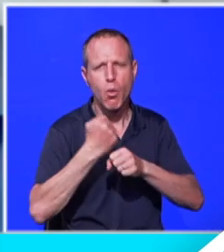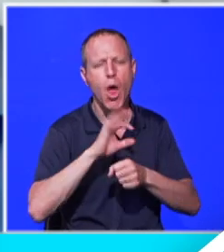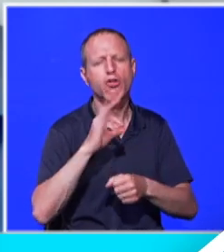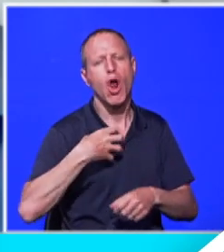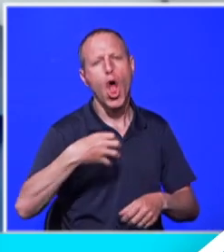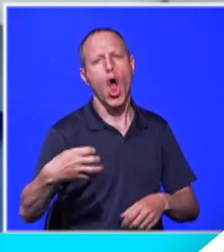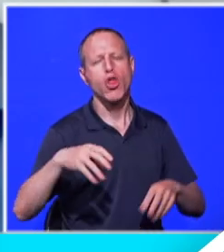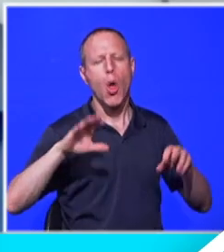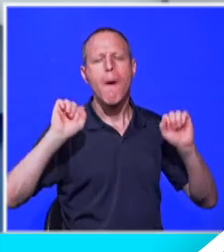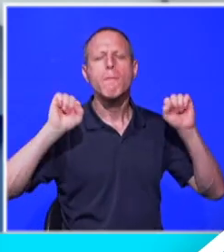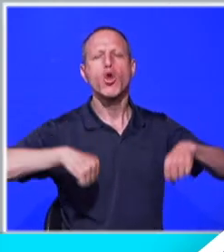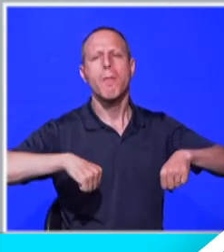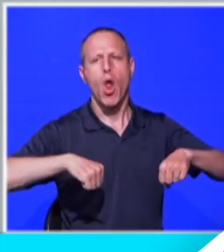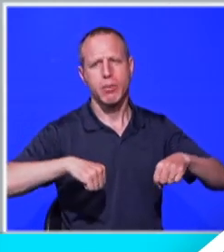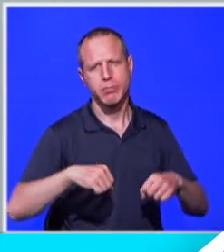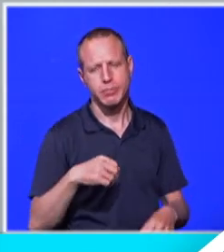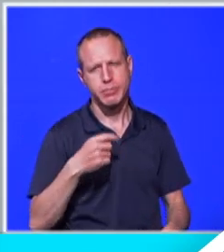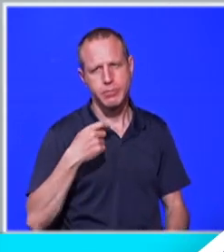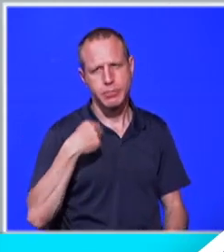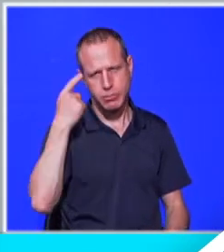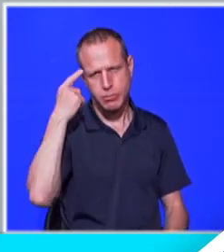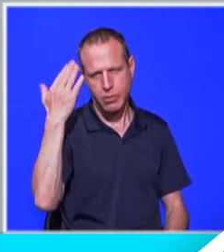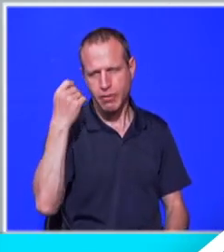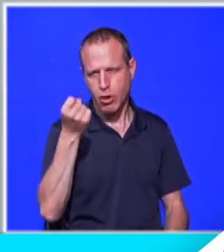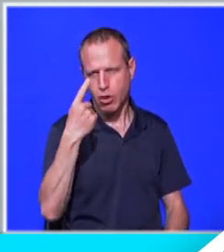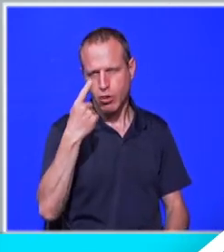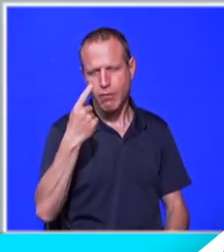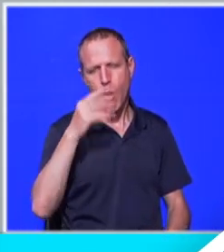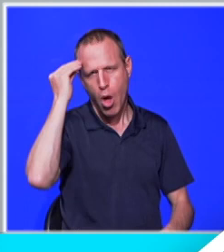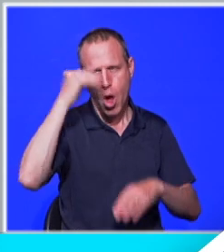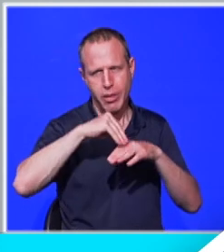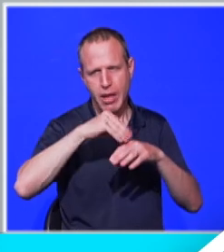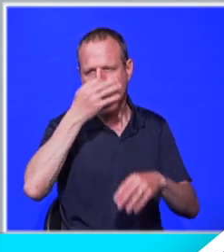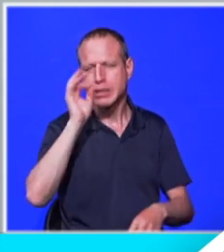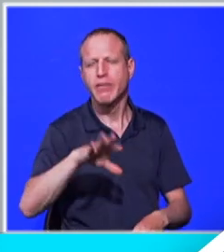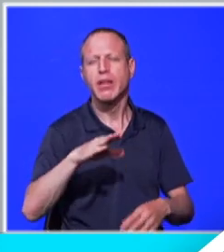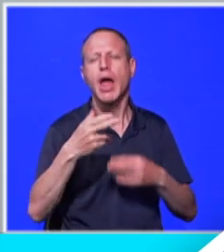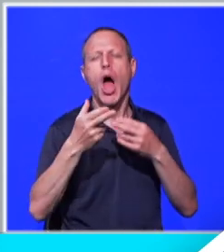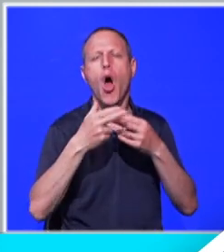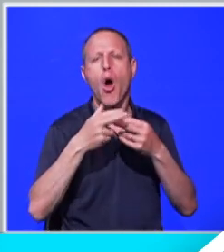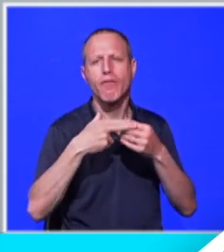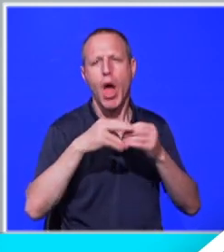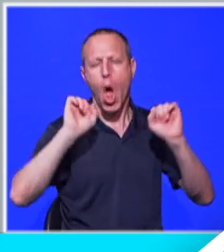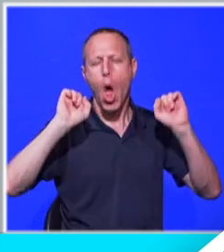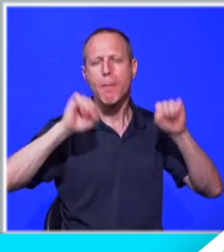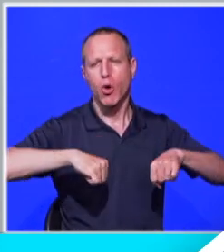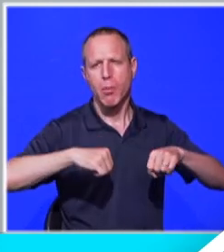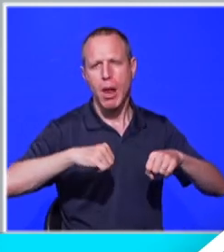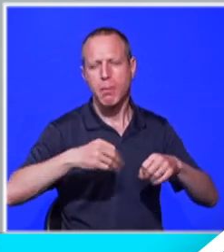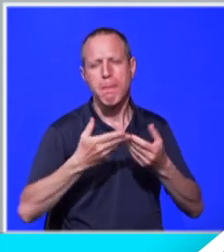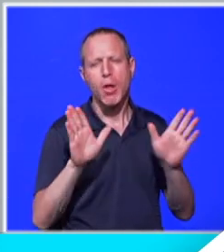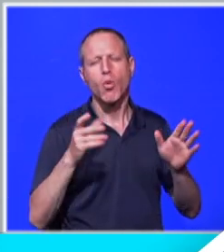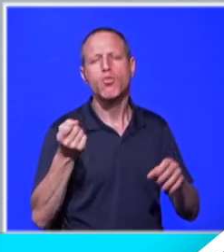ושל המונופולים. אני חושב שלפני כשבוע הודיע לעזיבתה הקרובה, המונופולים פתחו בשבוע